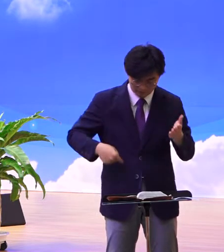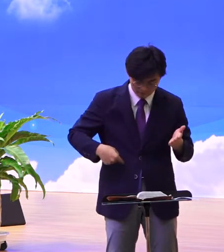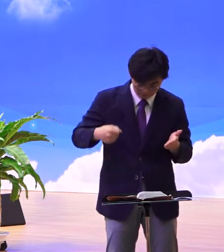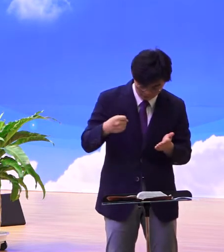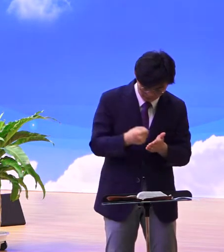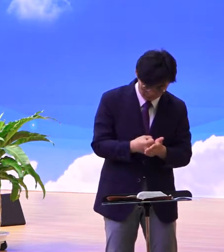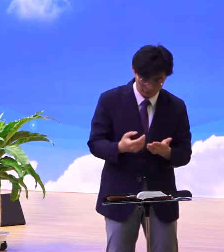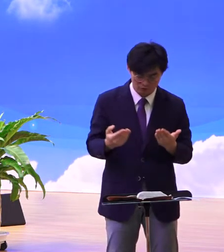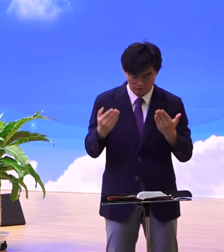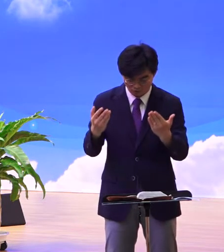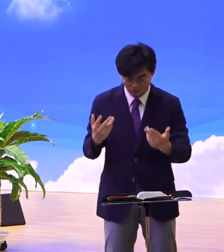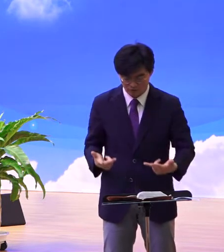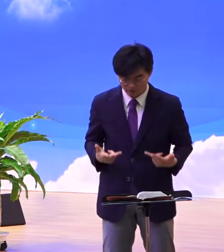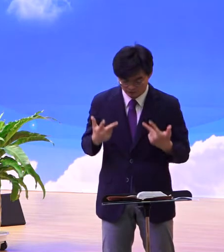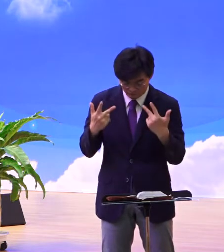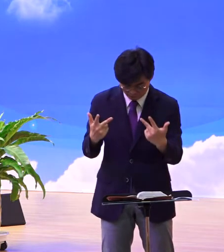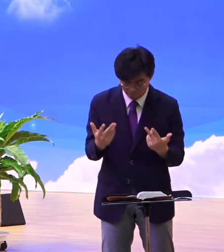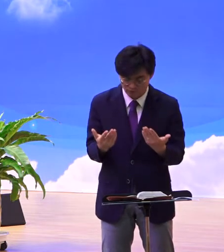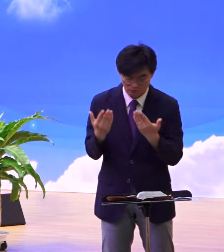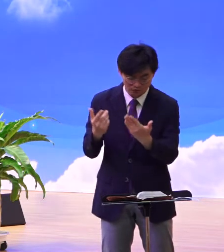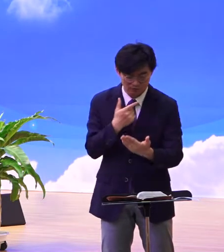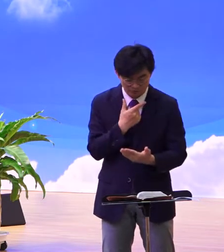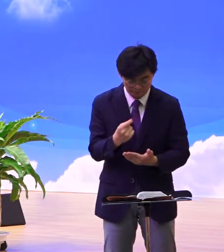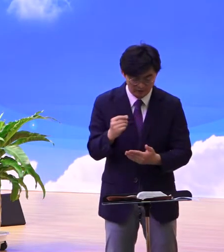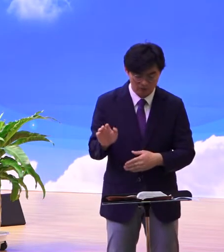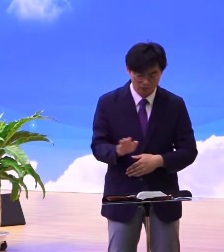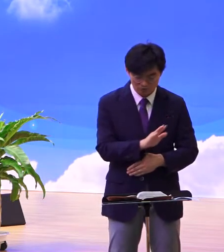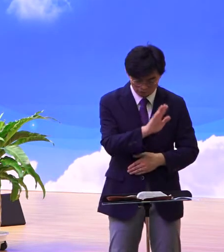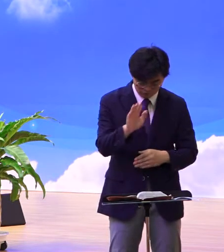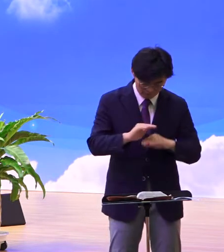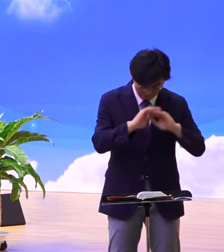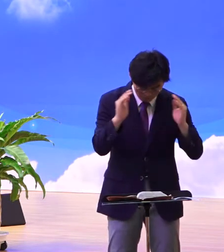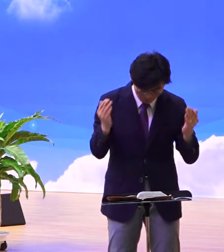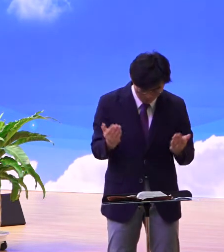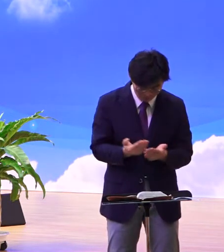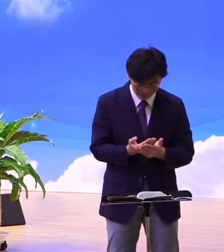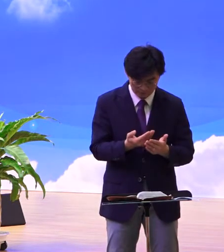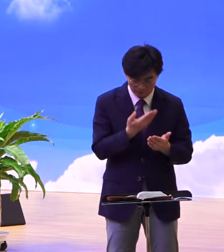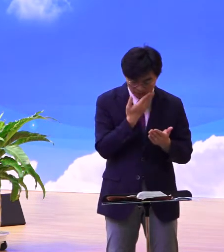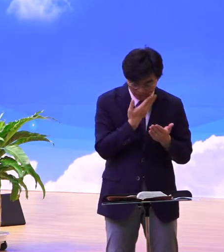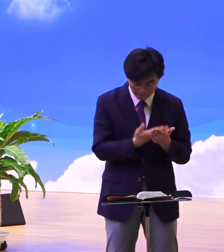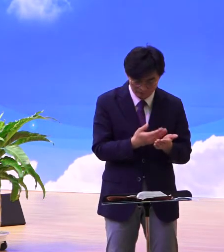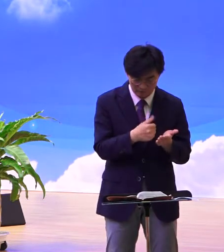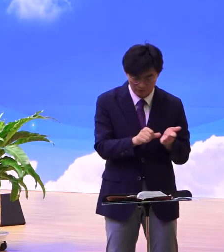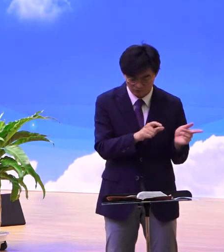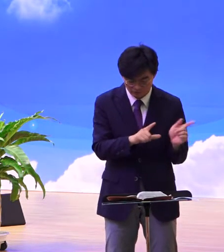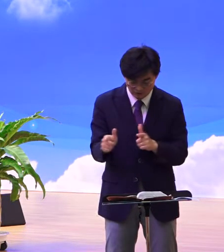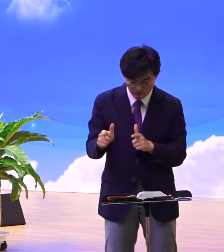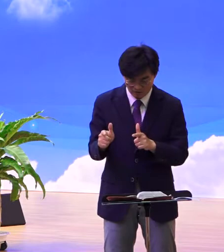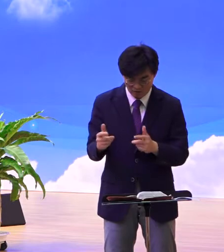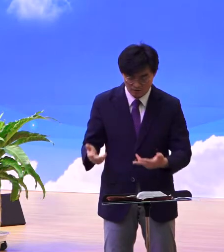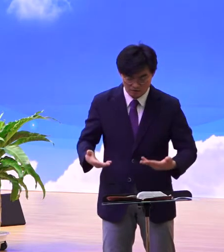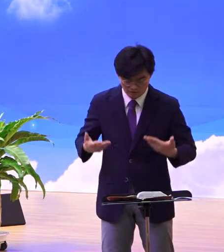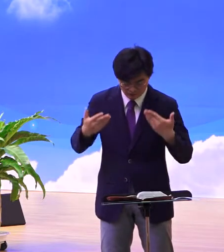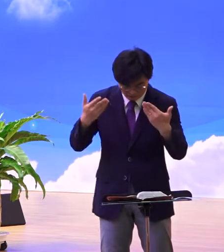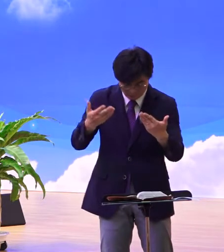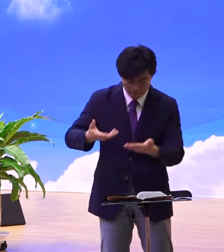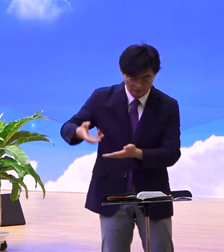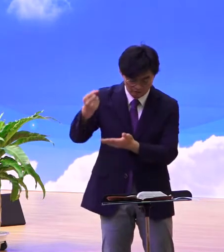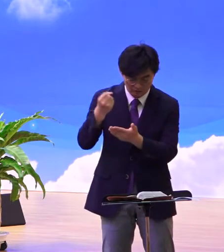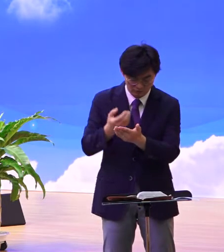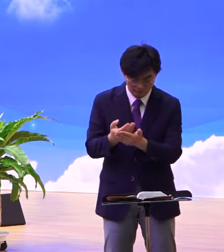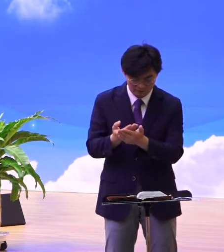드립니다. 우리가 드린 예물과 우리의 헌신을 주님께서 받으셔서 이 땅 가운데 하나님의